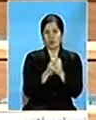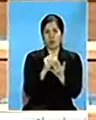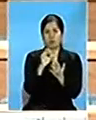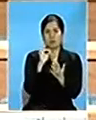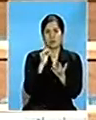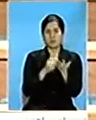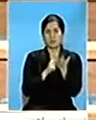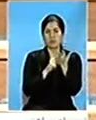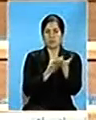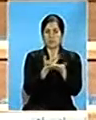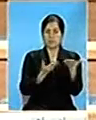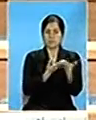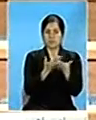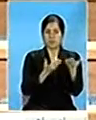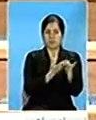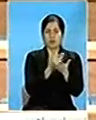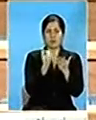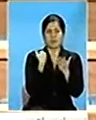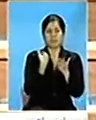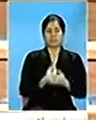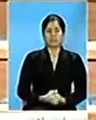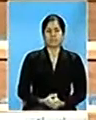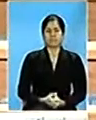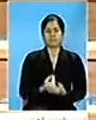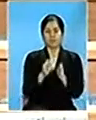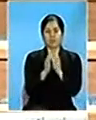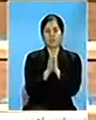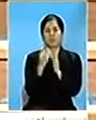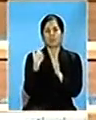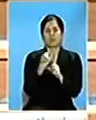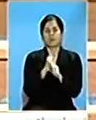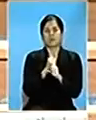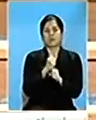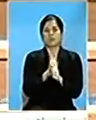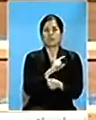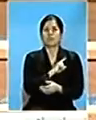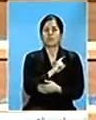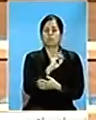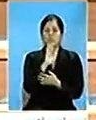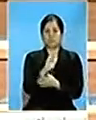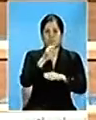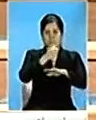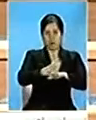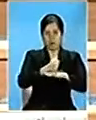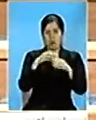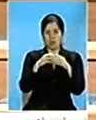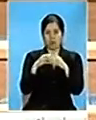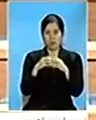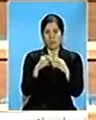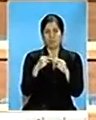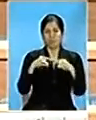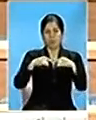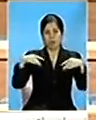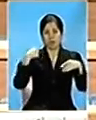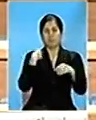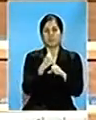ารวมถึงจะพิจารณาในเรื่องของการทำหน้าที่ของผู้นำฝ่ายค้านในการไปปฏิบั